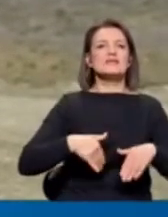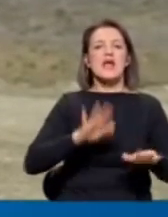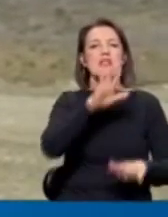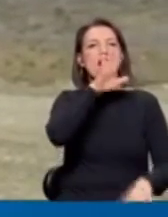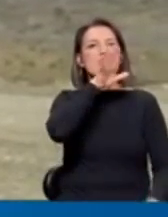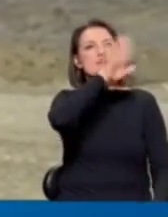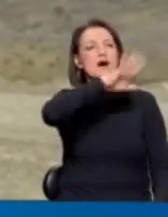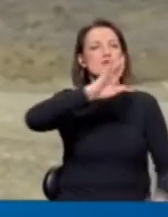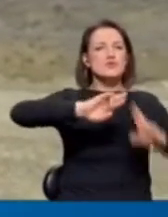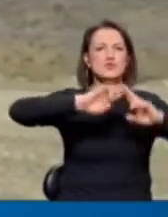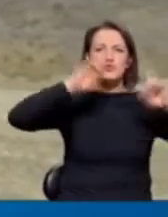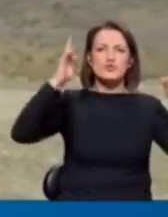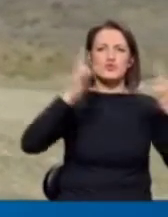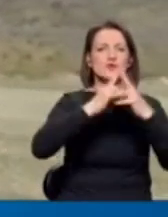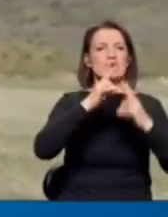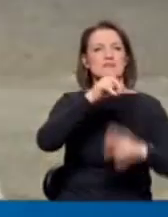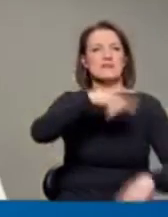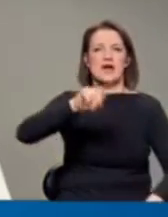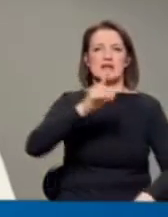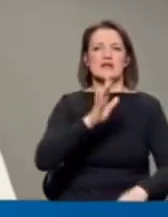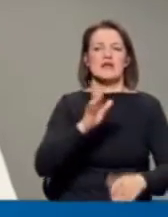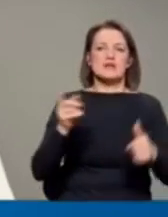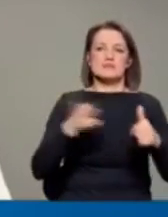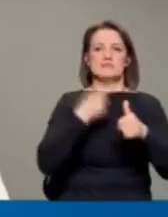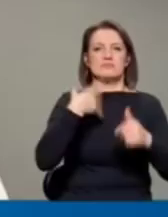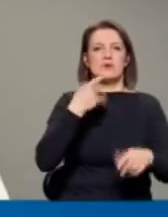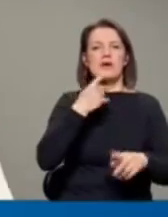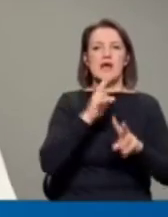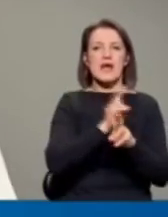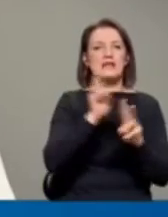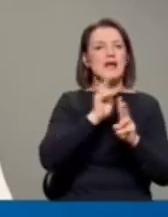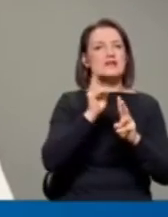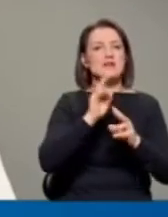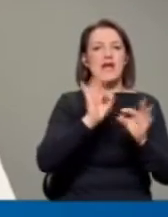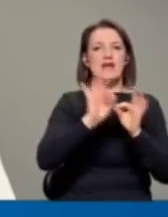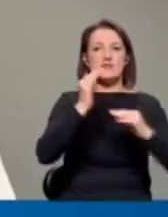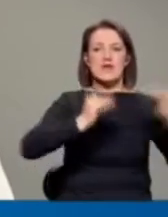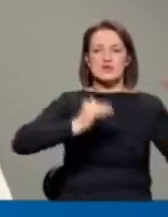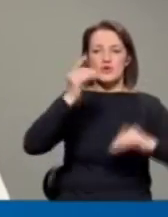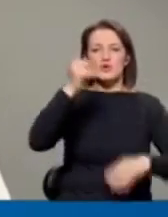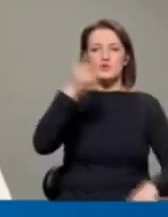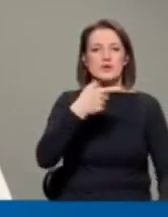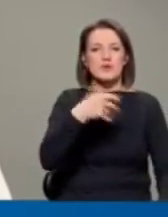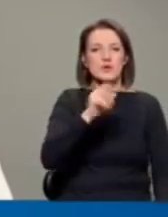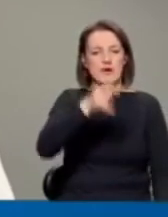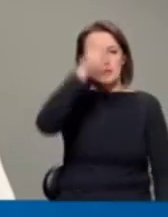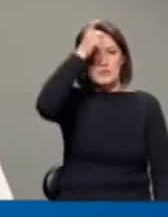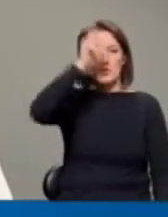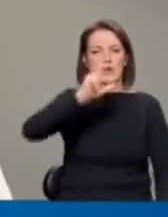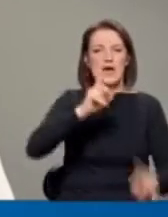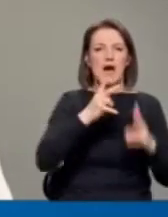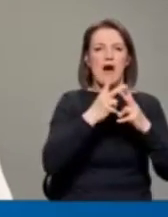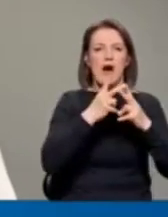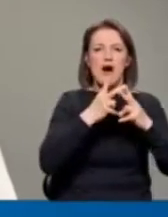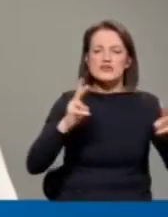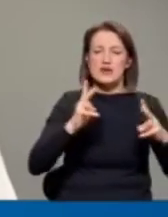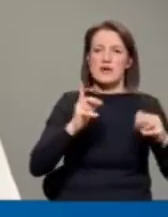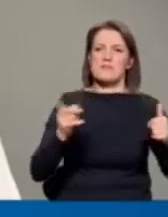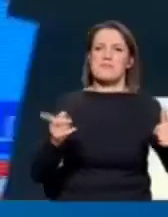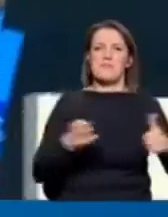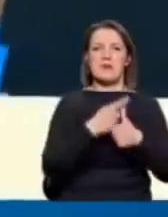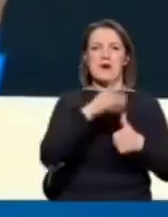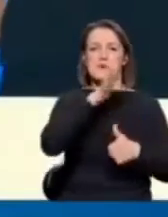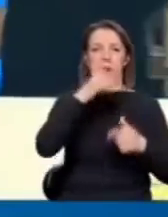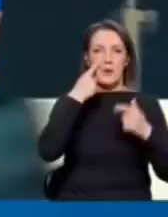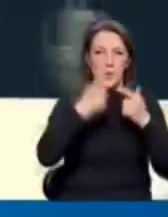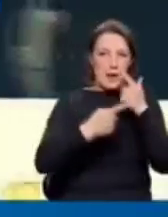Avrupa'yı solladık Bu nasıl sağlanmasında yüzde doksanla Türkiye açık ara birinci Avrupa